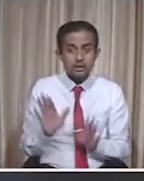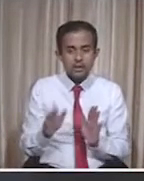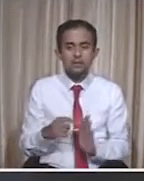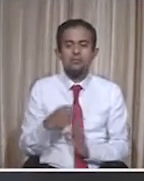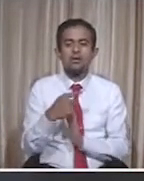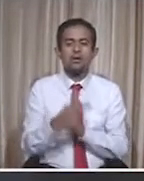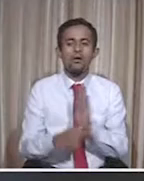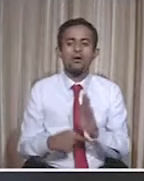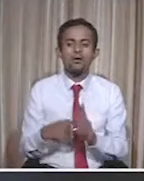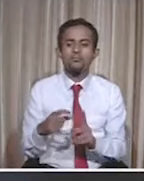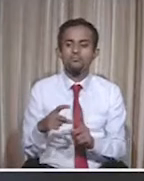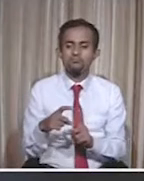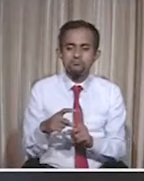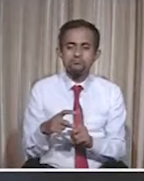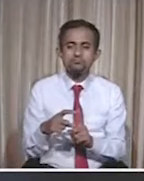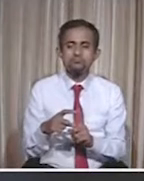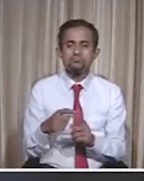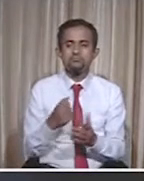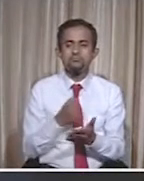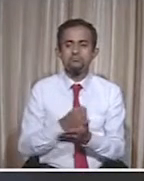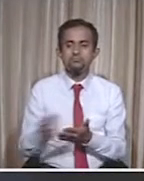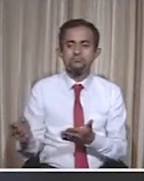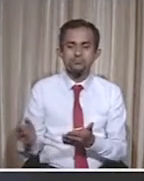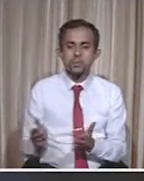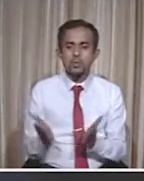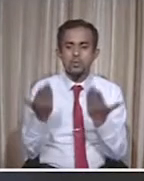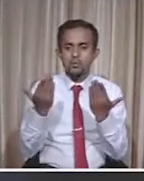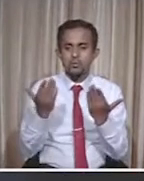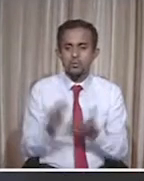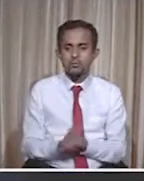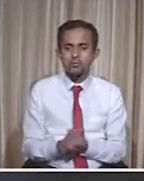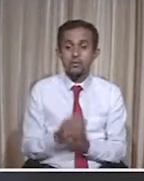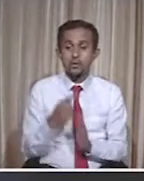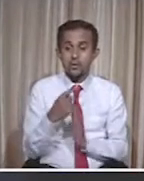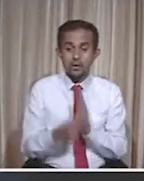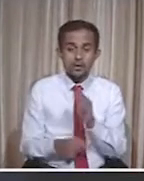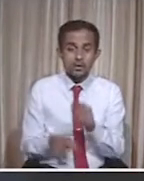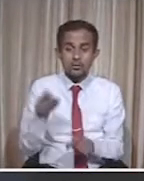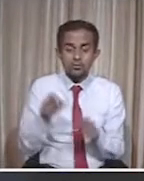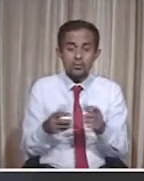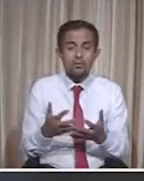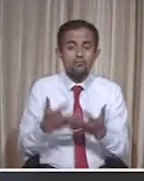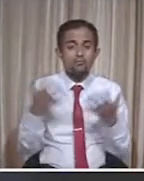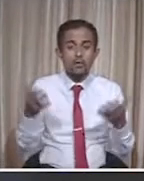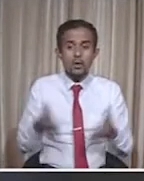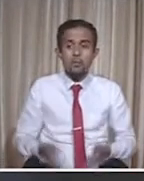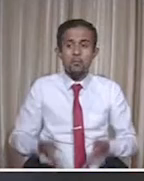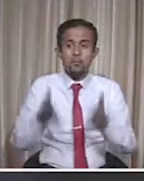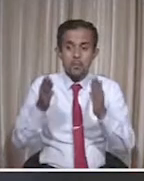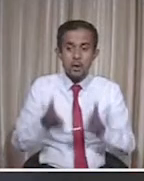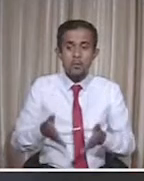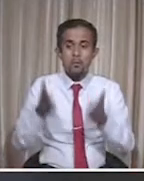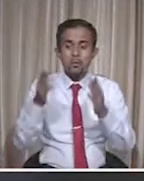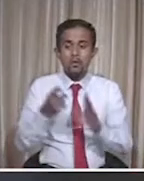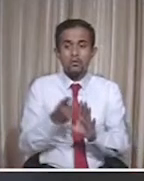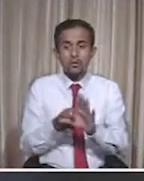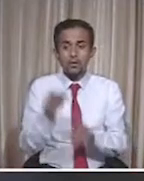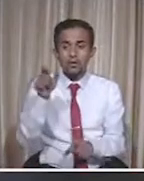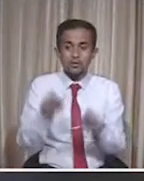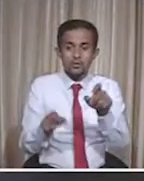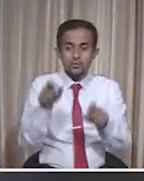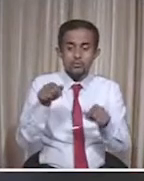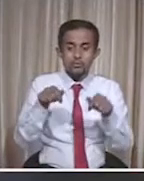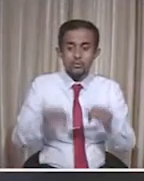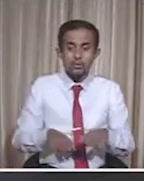රටේ බරපතල විනාශයකට මුල. ඒ නිසා මුළු රටේම ජනතාව බහුතරයක් පාරට බැහැලා මේ රටේ තරුණ තරුණියන්